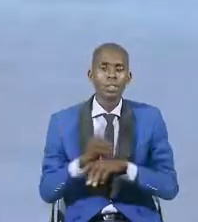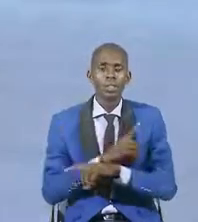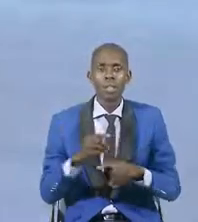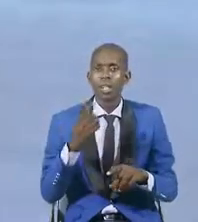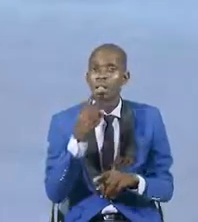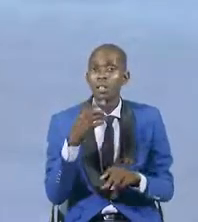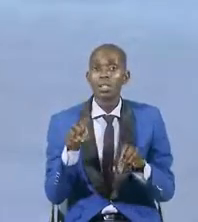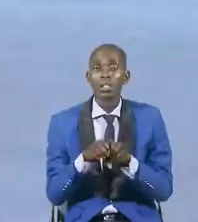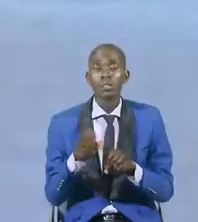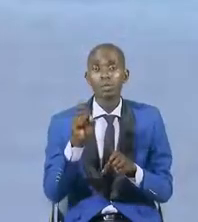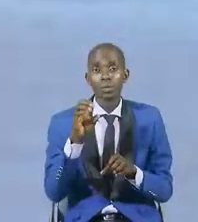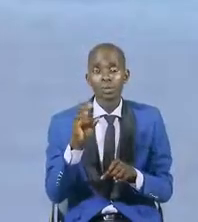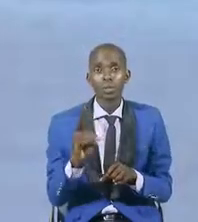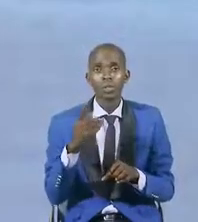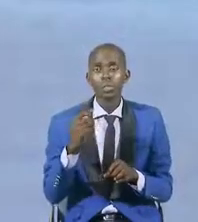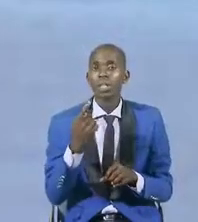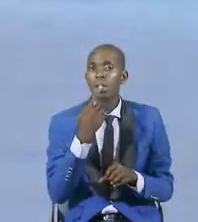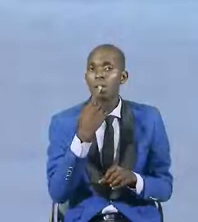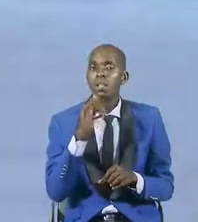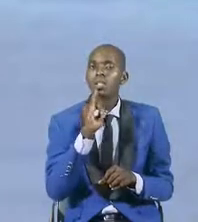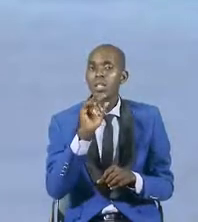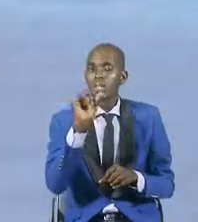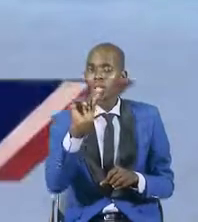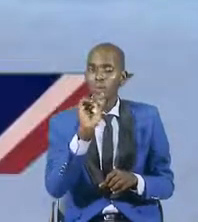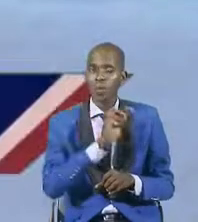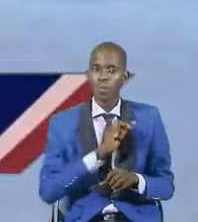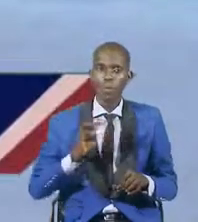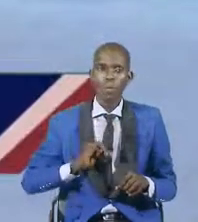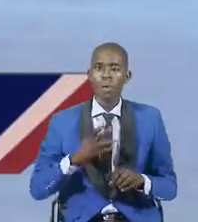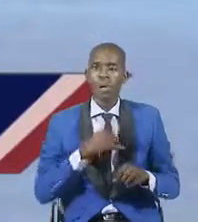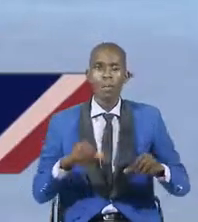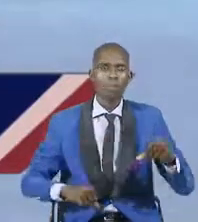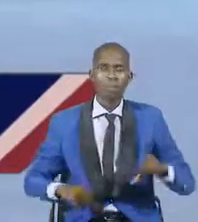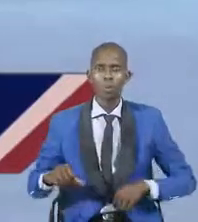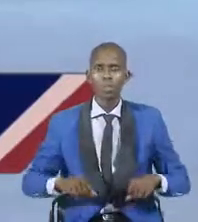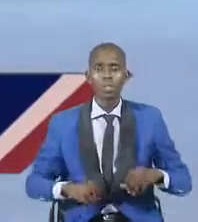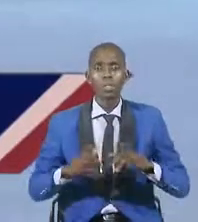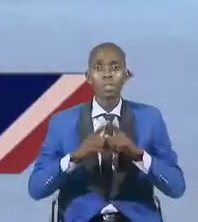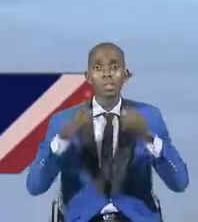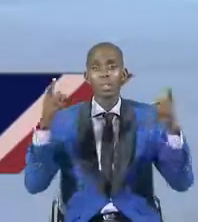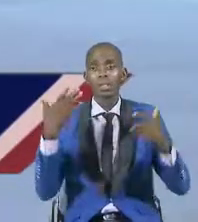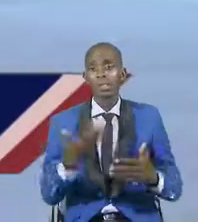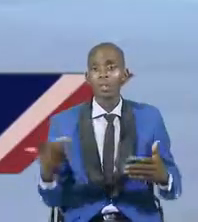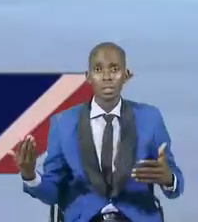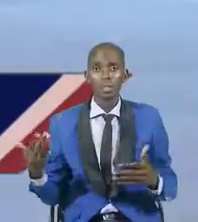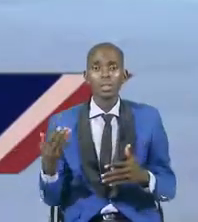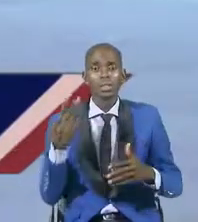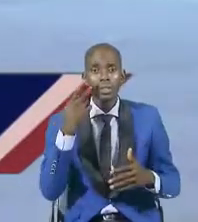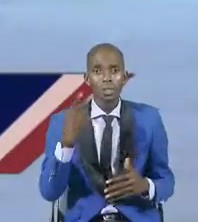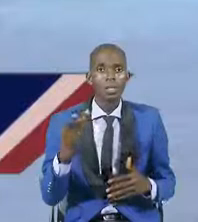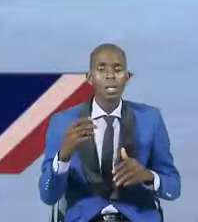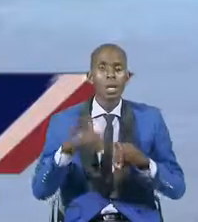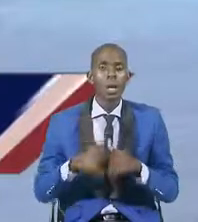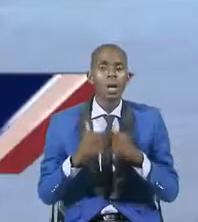la langue domptée ou la langue bridée. De même, Jacques 3, 5,